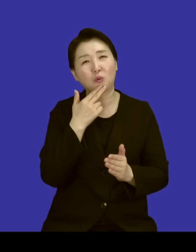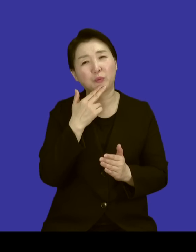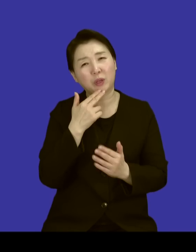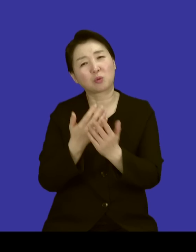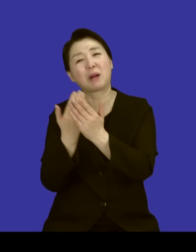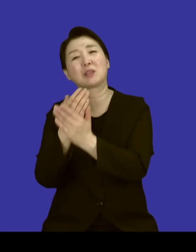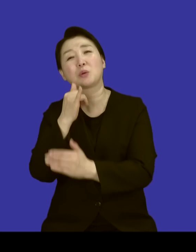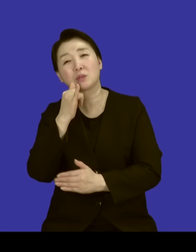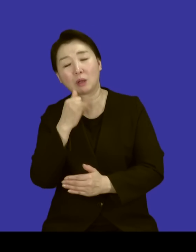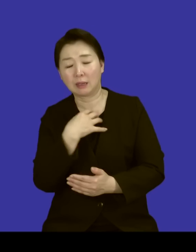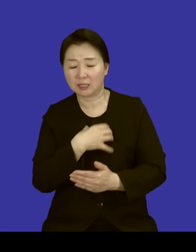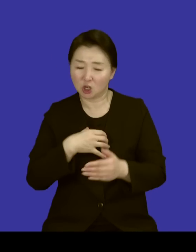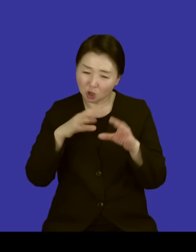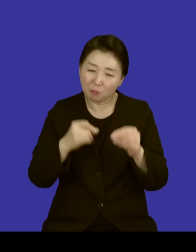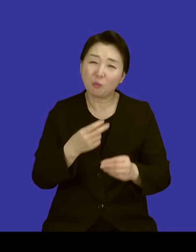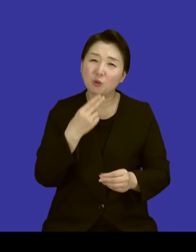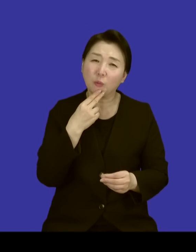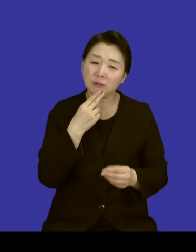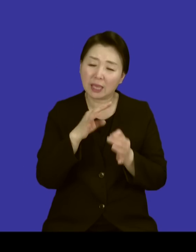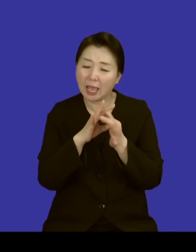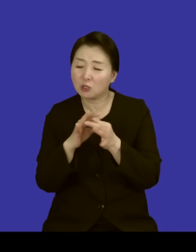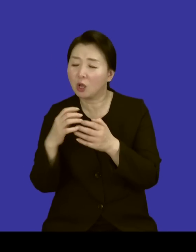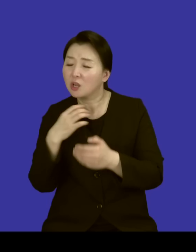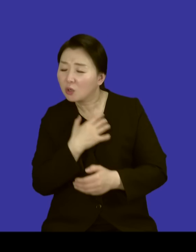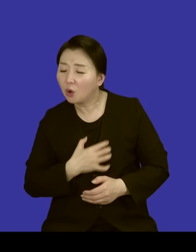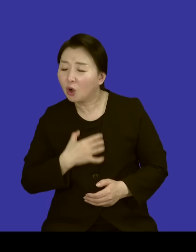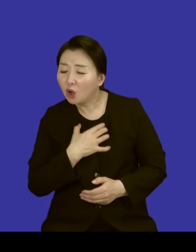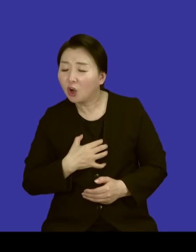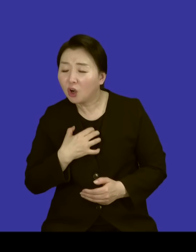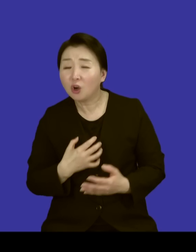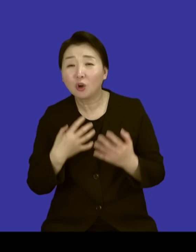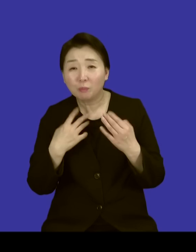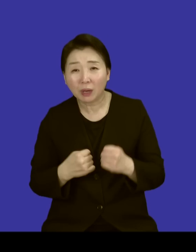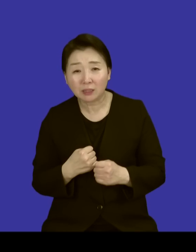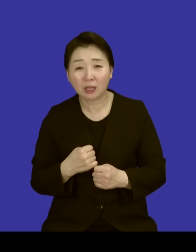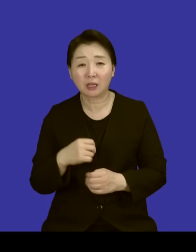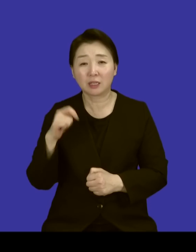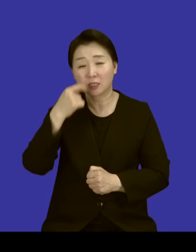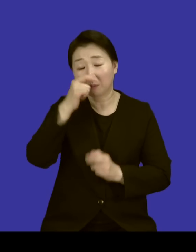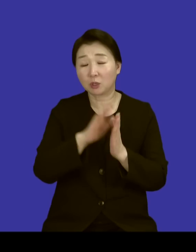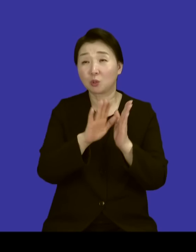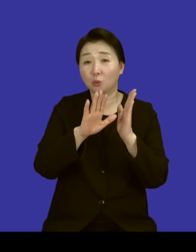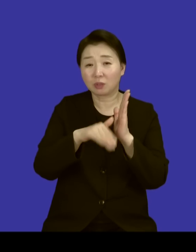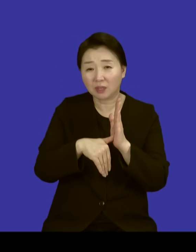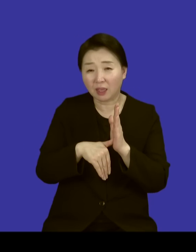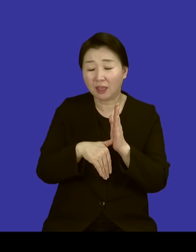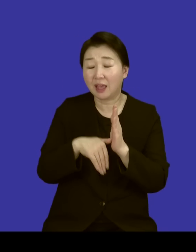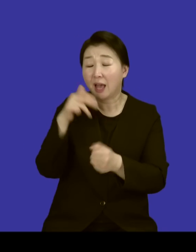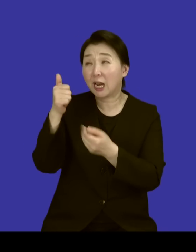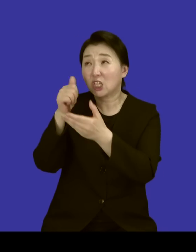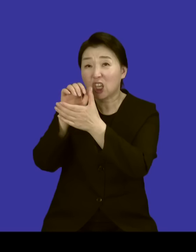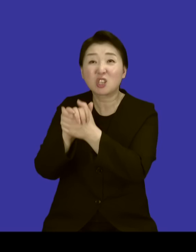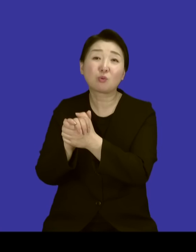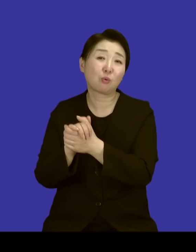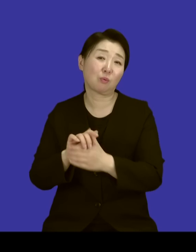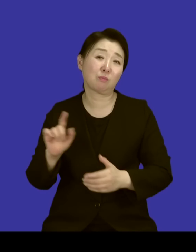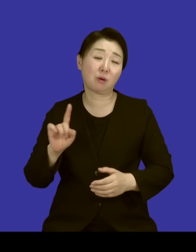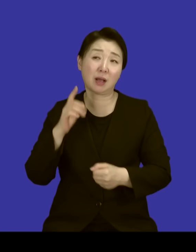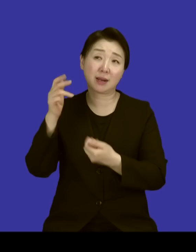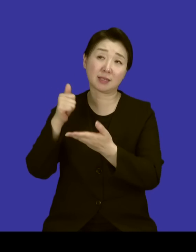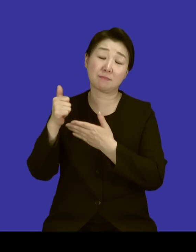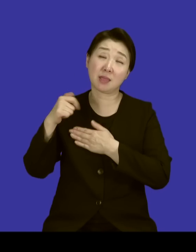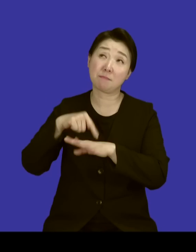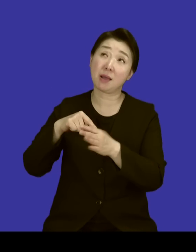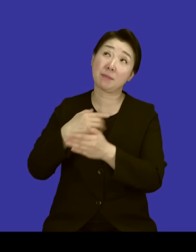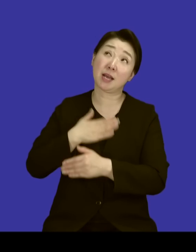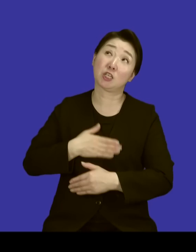않으니까 예. 하루는 이제 새벽 기도 끝나고 이제 기도하는 시간에 아주 간사한 기도를 하나님께 드렸어요. 하나님 제 마음